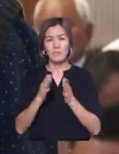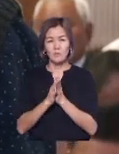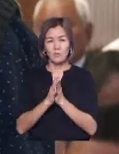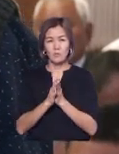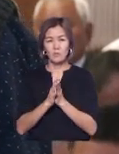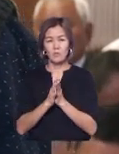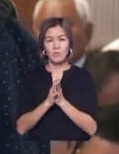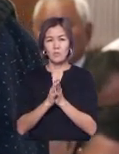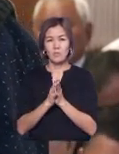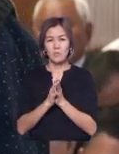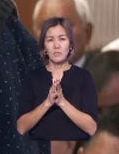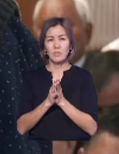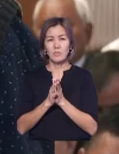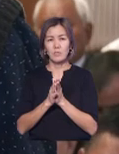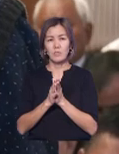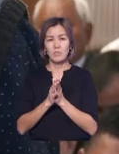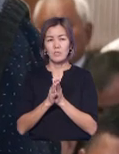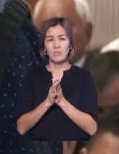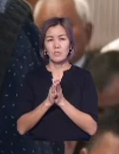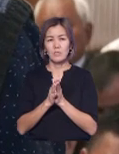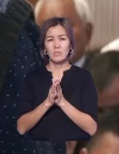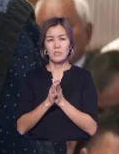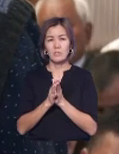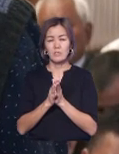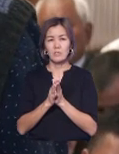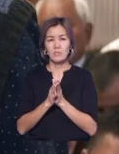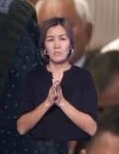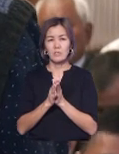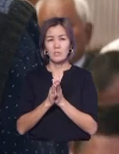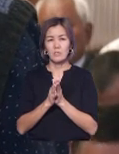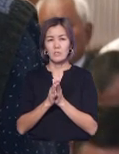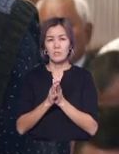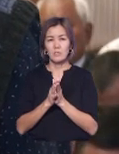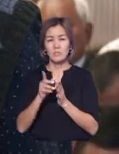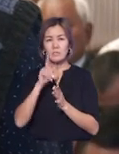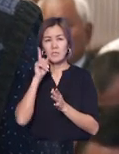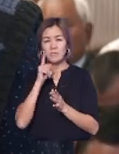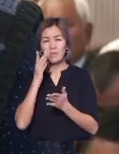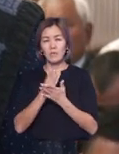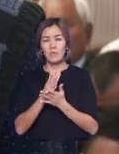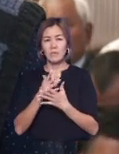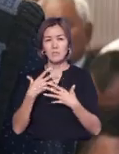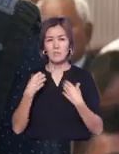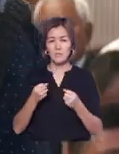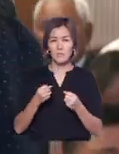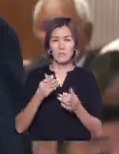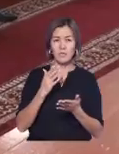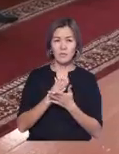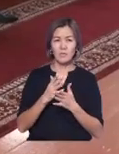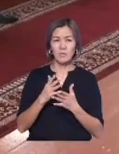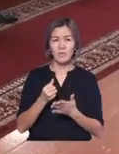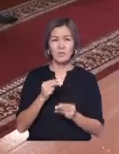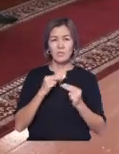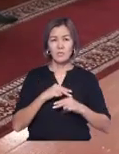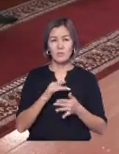бітіріп, соған біздің халық мына Шонжыда жасап жатқан жастар барып, денсаулығын жөндесе. Рахмет сізге.